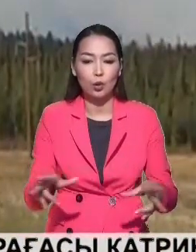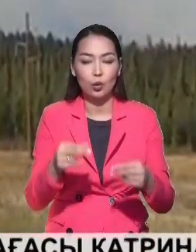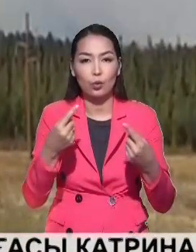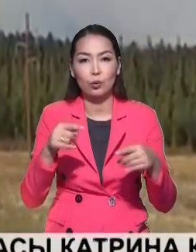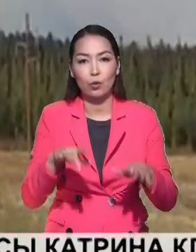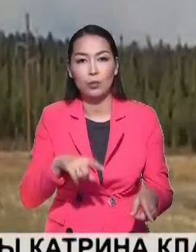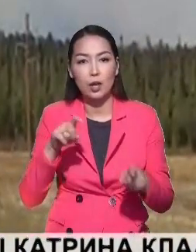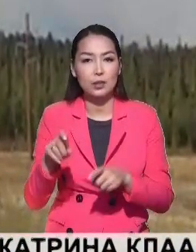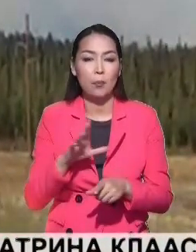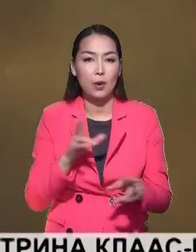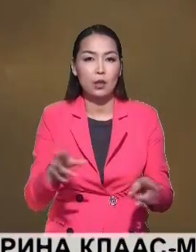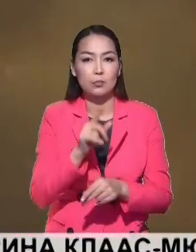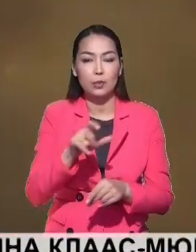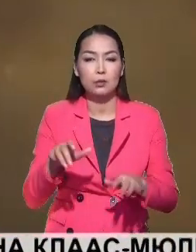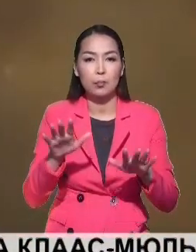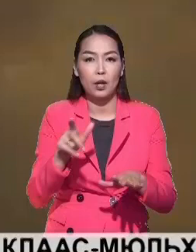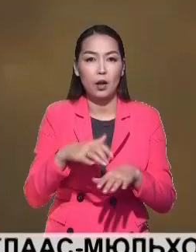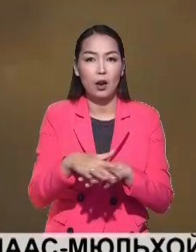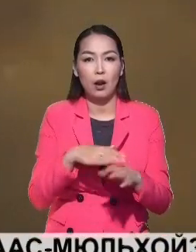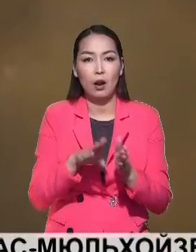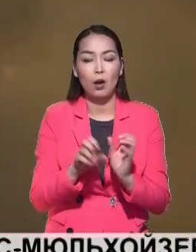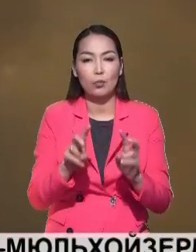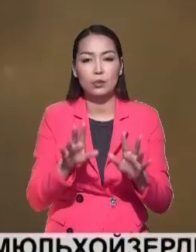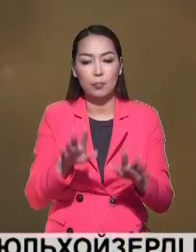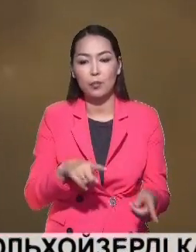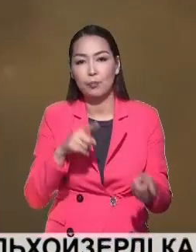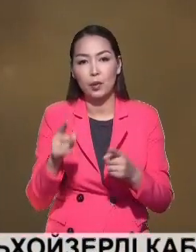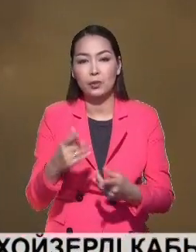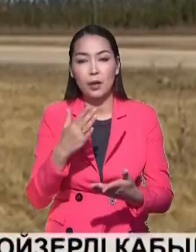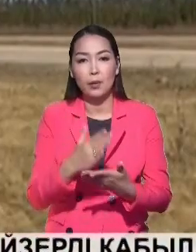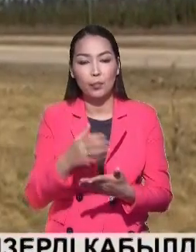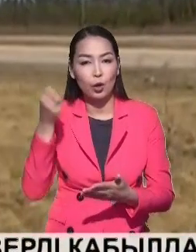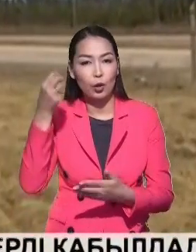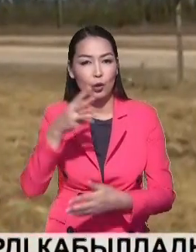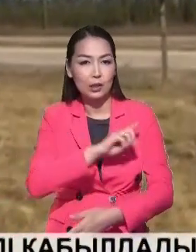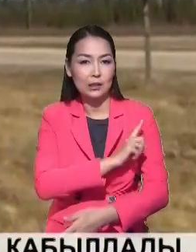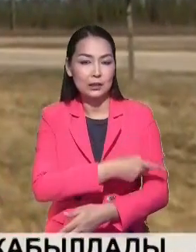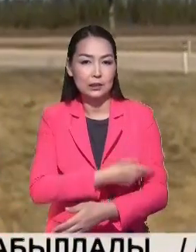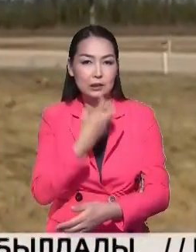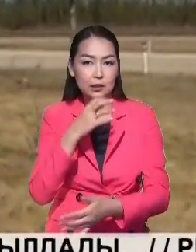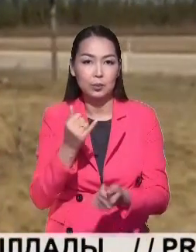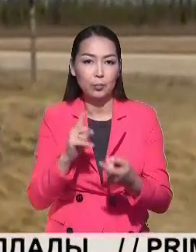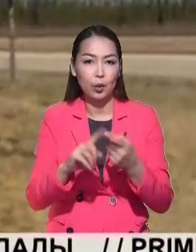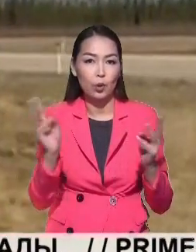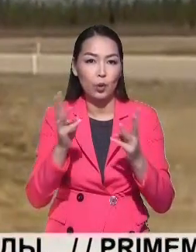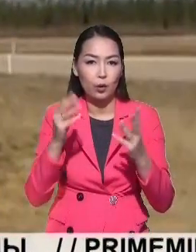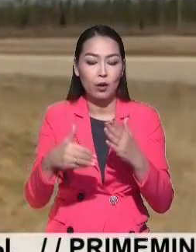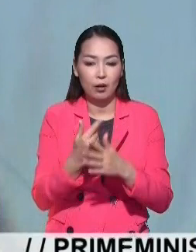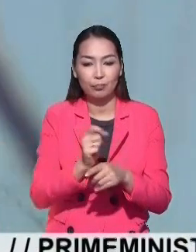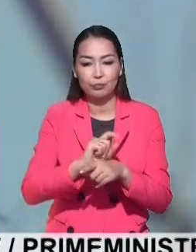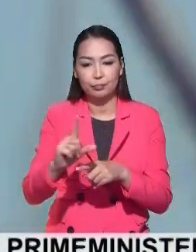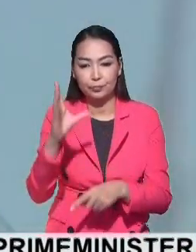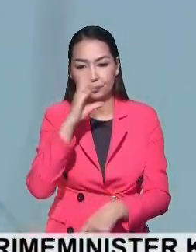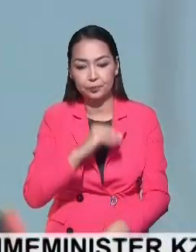эвакуацияланды. Құтқарушылар жергілікті халықты қауіпсіз жерге көшіріп жатыр, күннің қатты суына байланысты өрт қайта